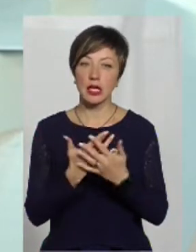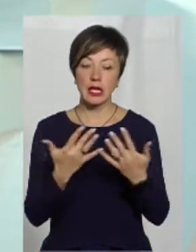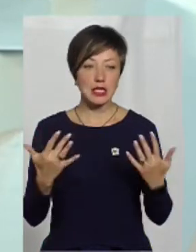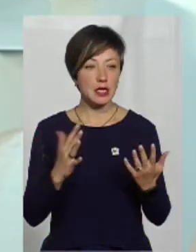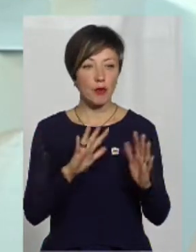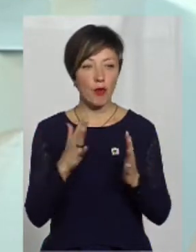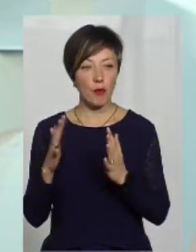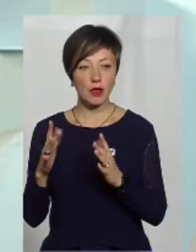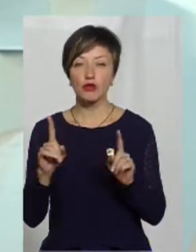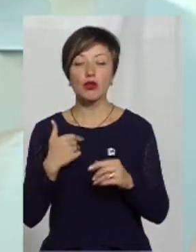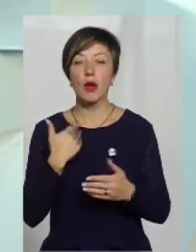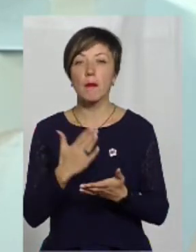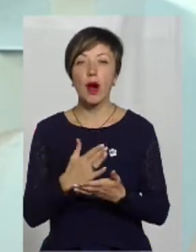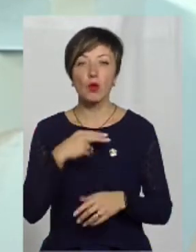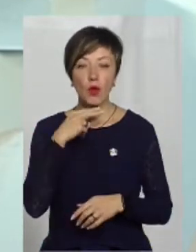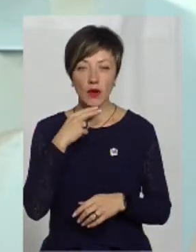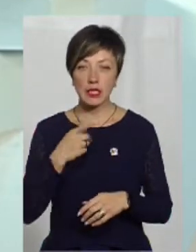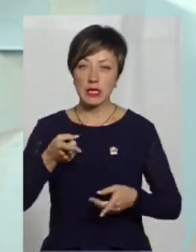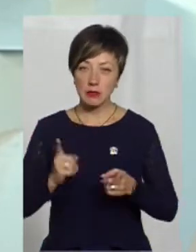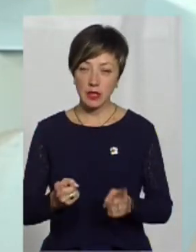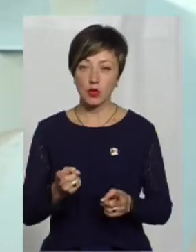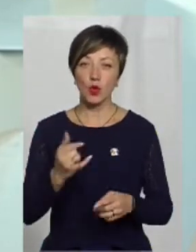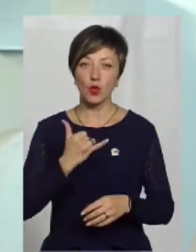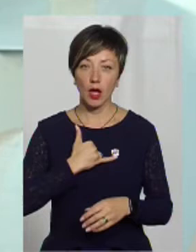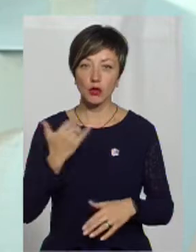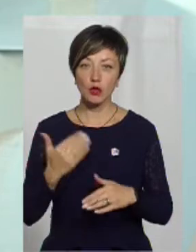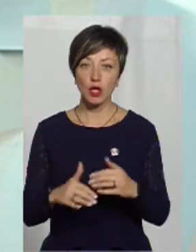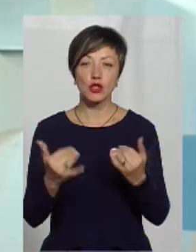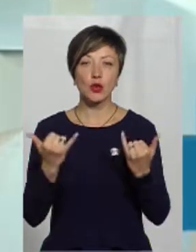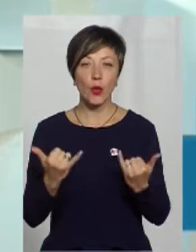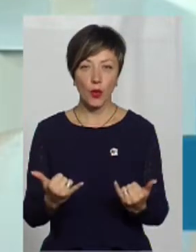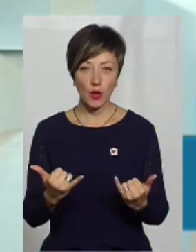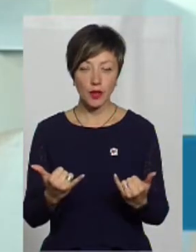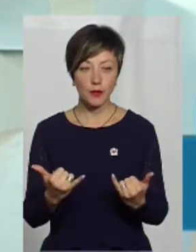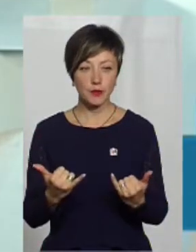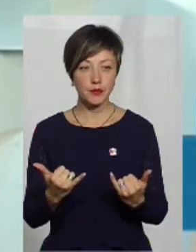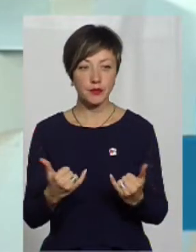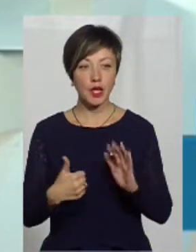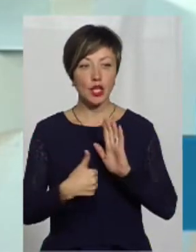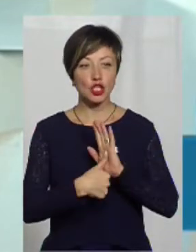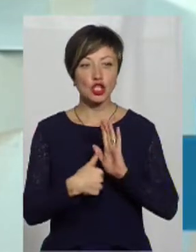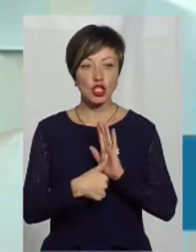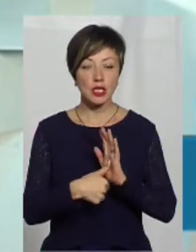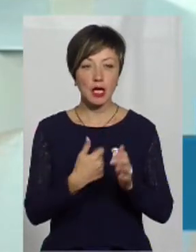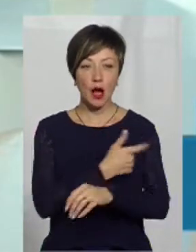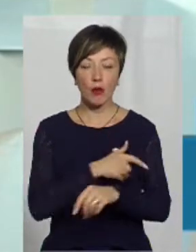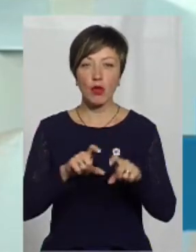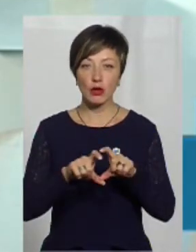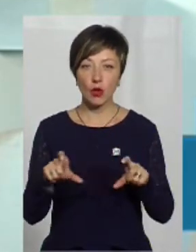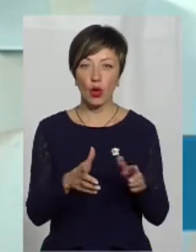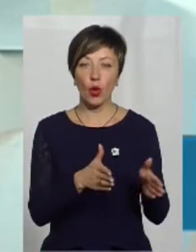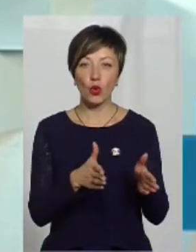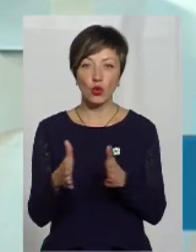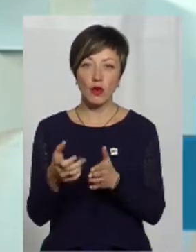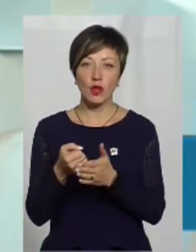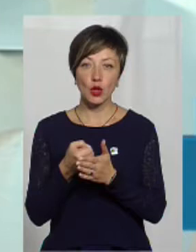моменти. Що я маю на увазі? Насправді, дійсно, у нас уже сьогодні 6 амбулаторій готові